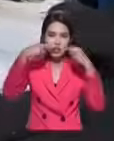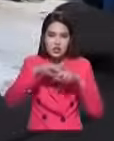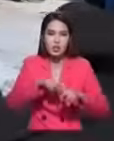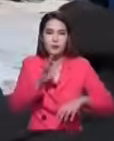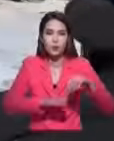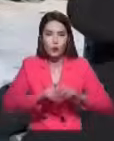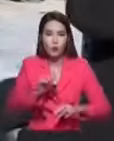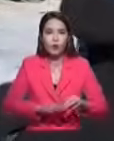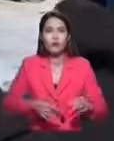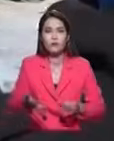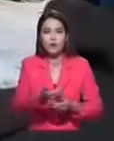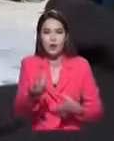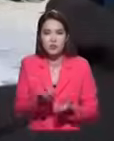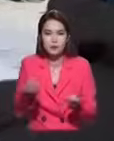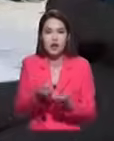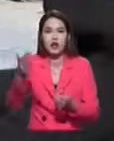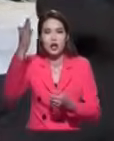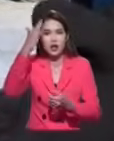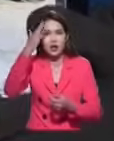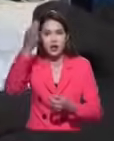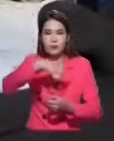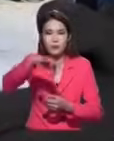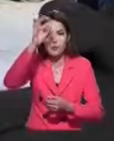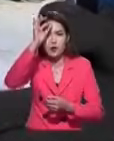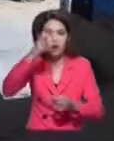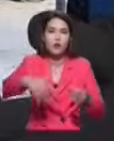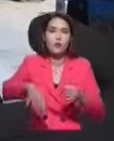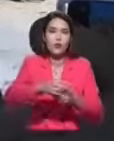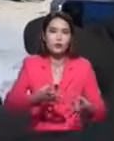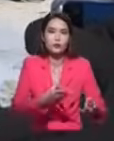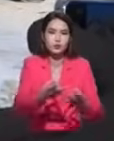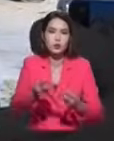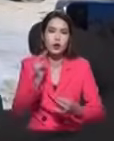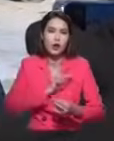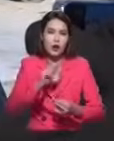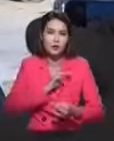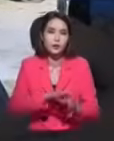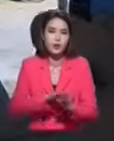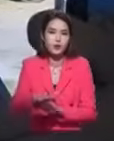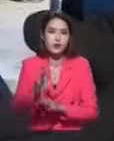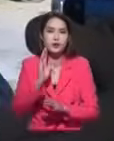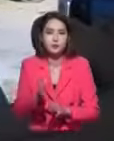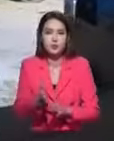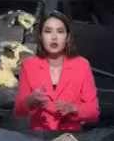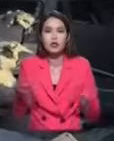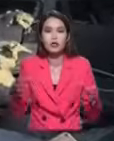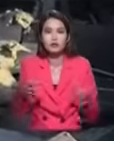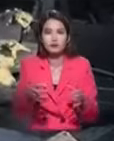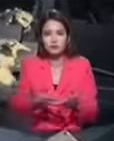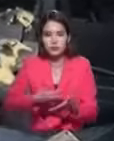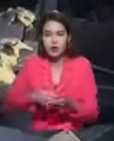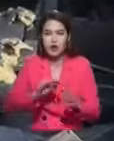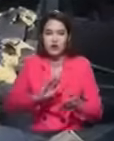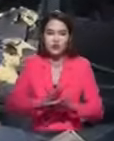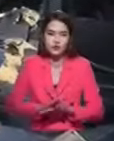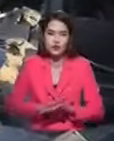И спасатели, и акимат, и полиция, медики, все вместе. Тут уже никто не делится. Начинают вручную откапывать. На месте